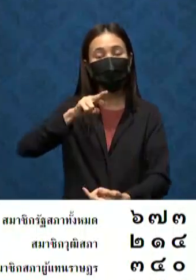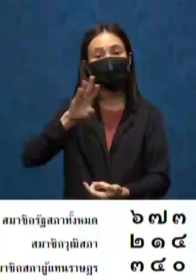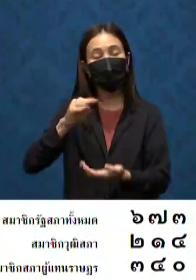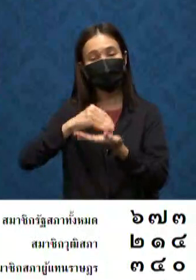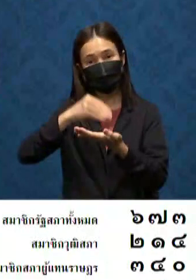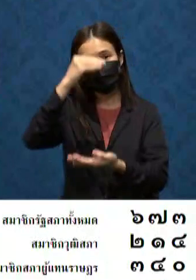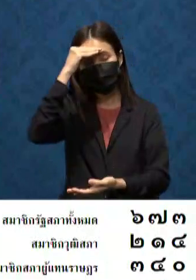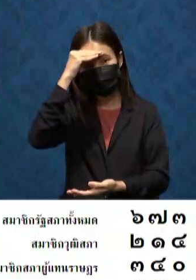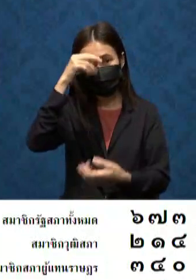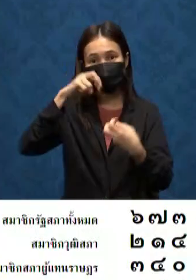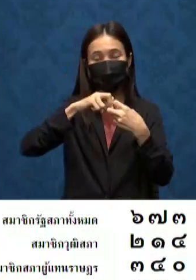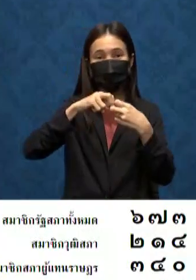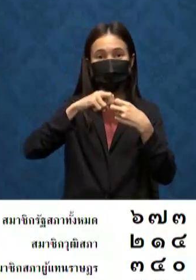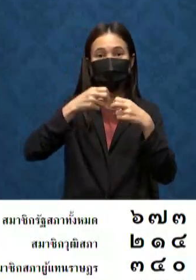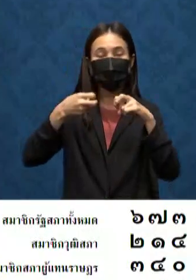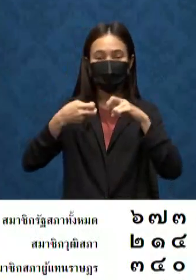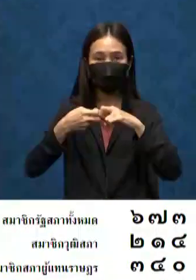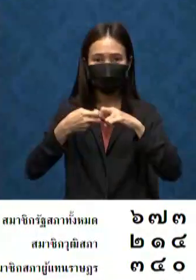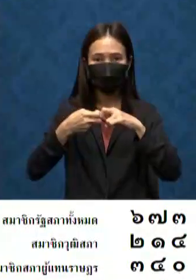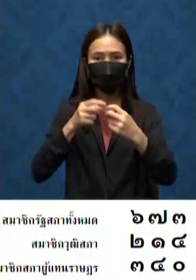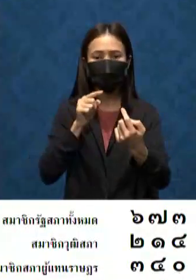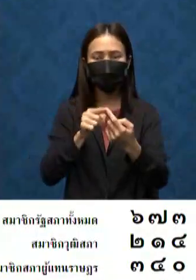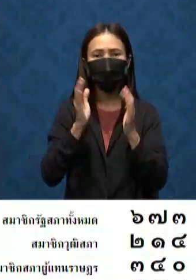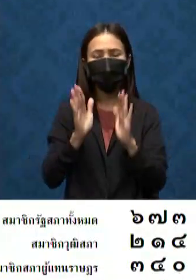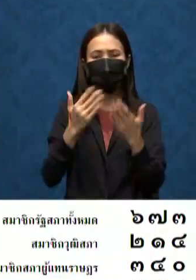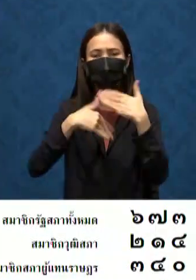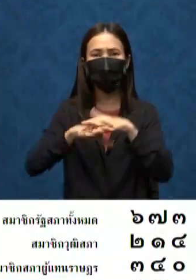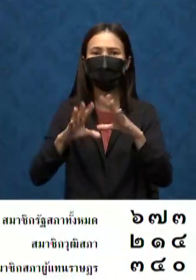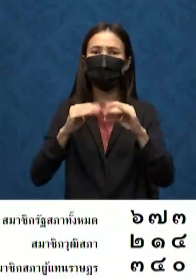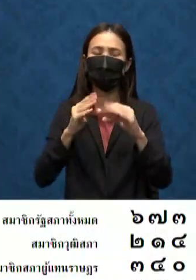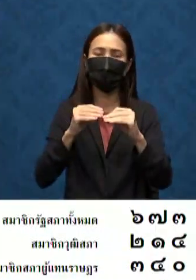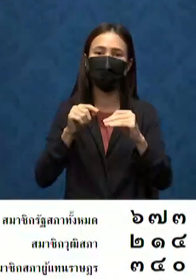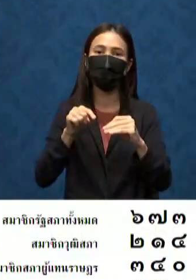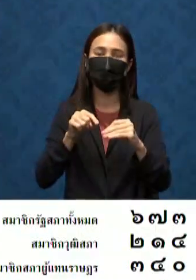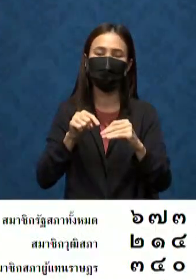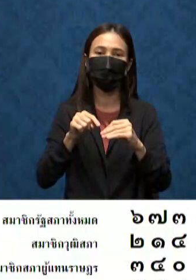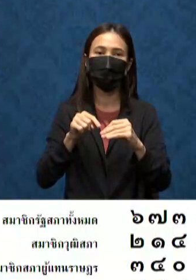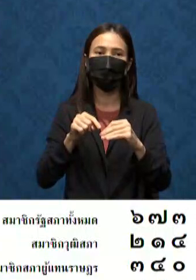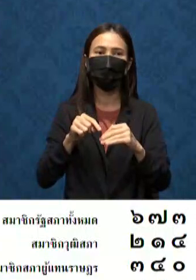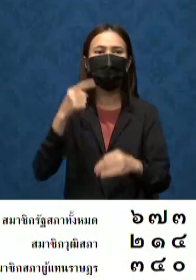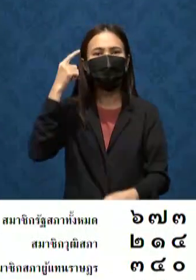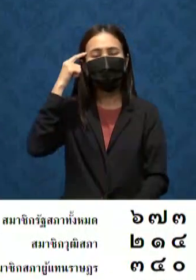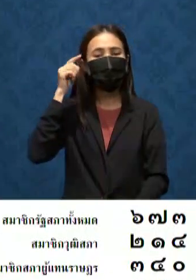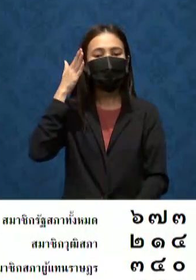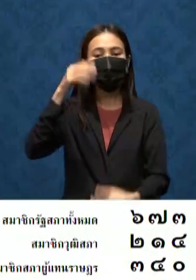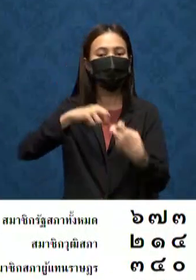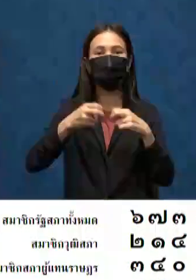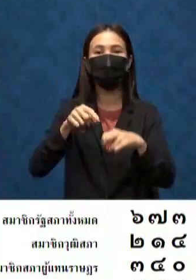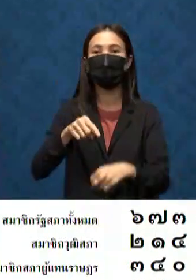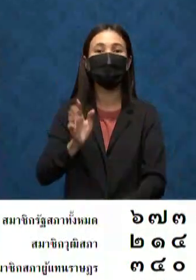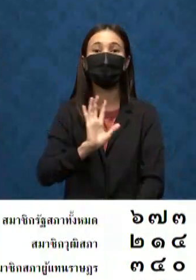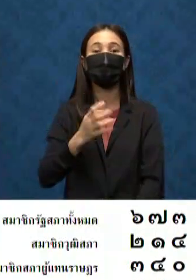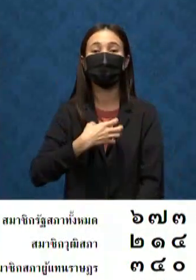ทั้งปัญหาที่ท่านประทานห่วงเรื่ององค์ประชุมร่มเราคงไม่อยากเดินไปอย่างนั้นใช่ไหมครับ